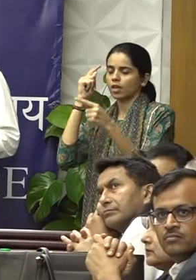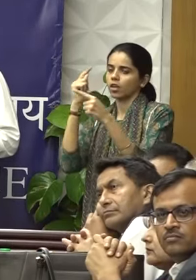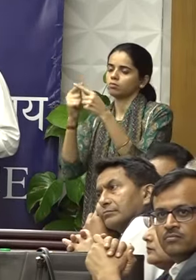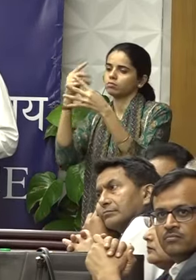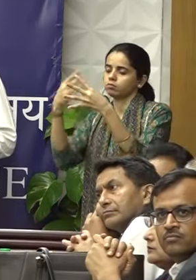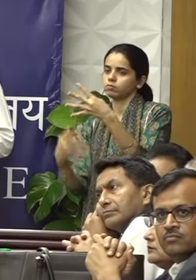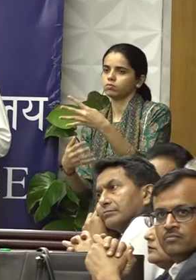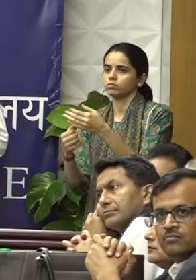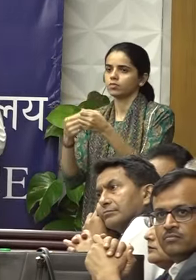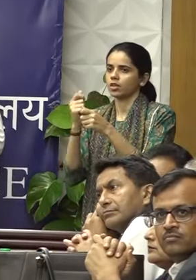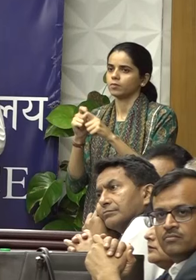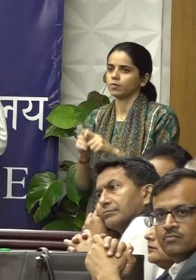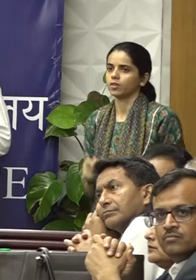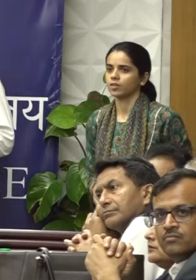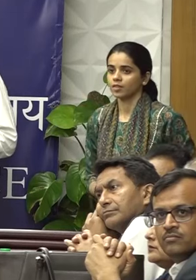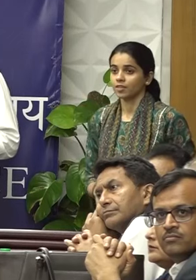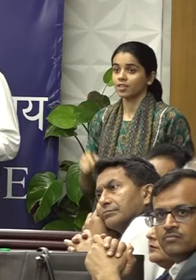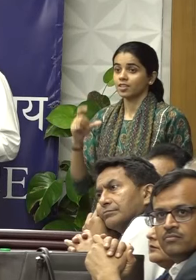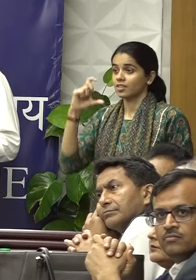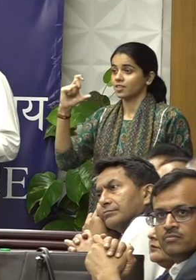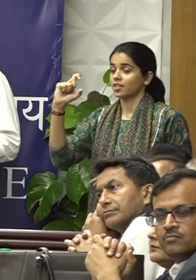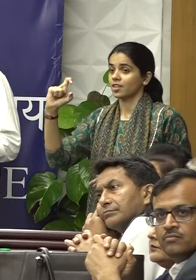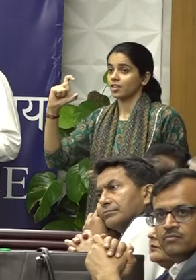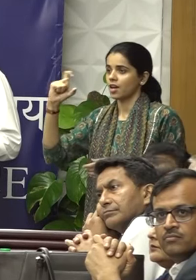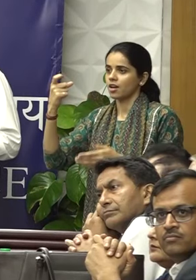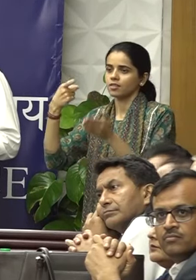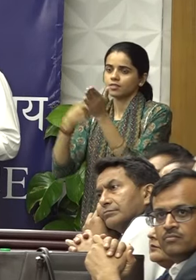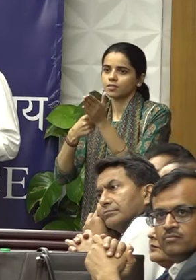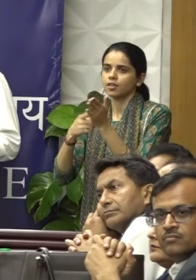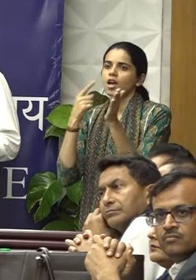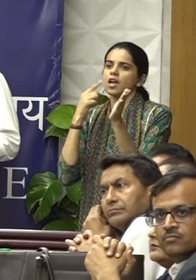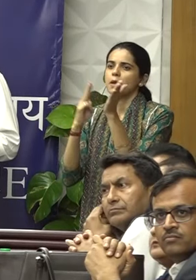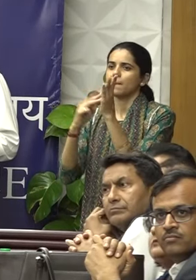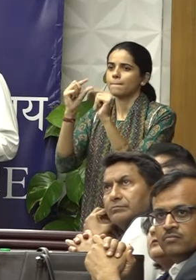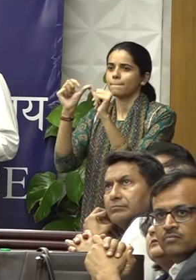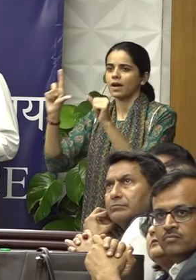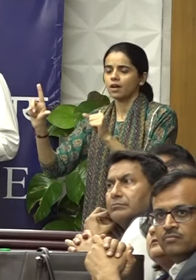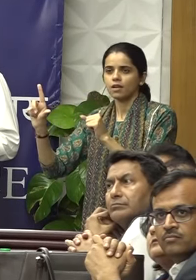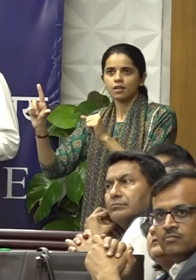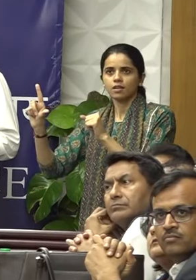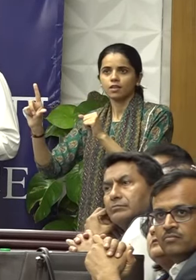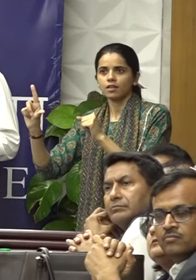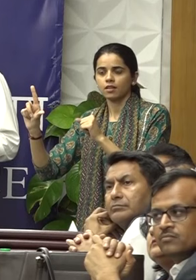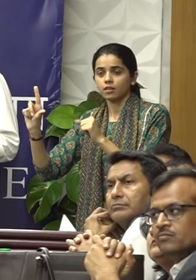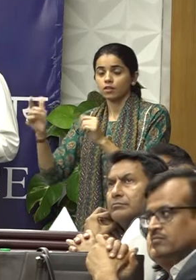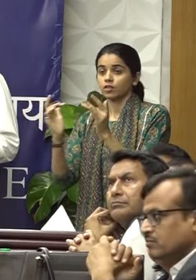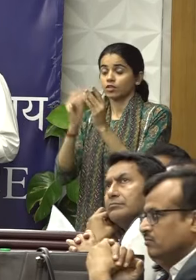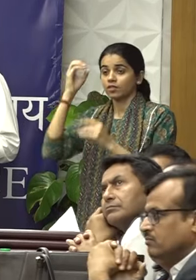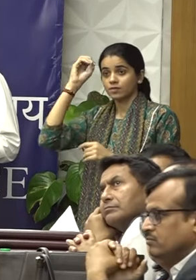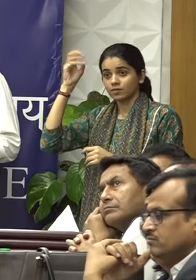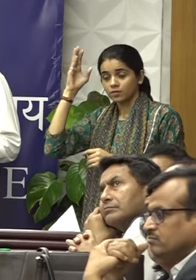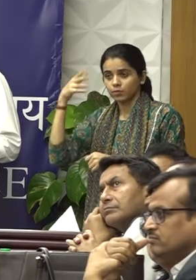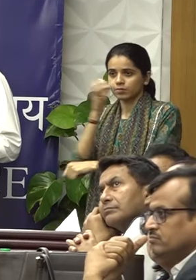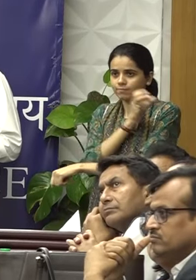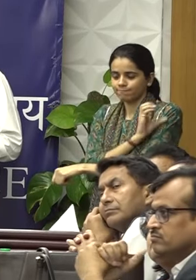में शामिल है। सीआरसी इम्फाल के साथ आज समझौता ज्ञापन क्योर इंडिया के मध्य किया जा रहा है। जागरूकता सृजन